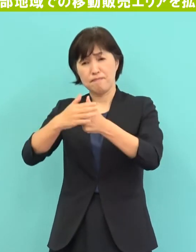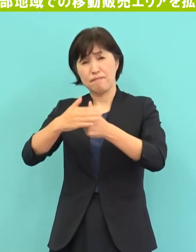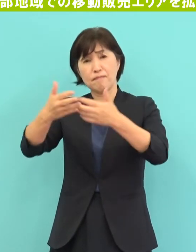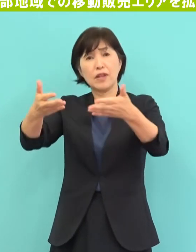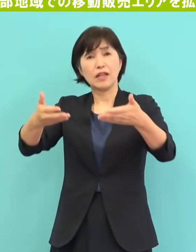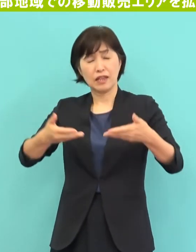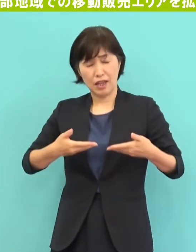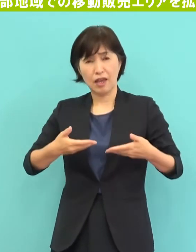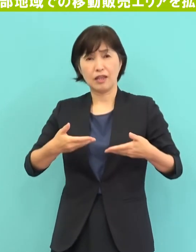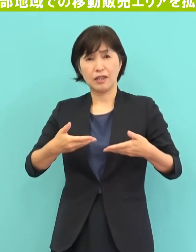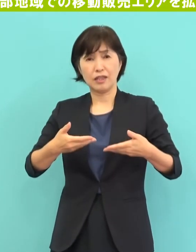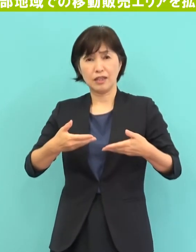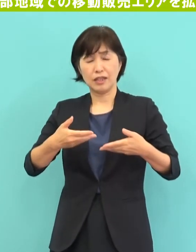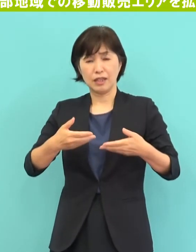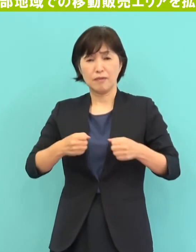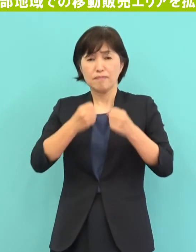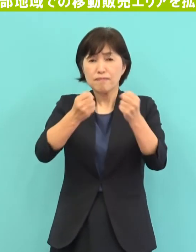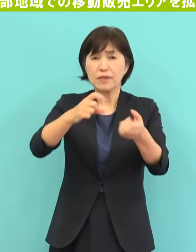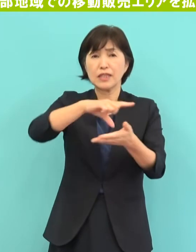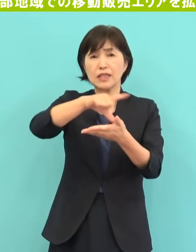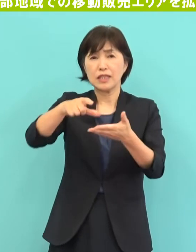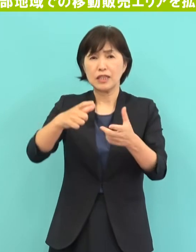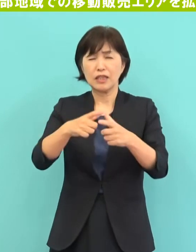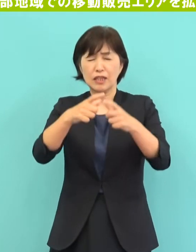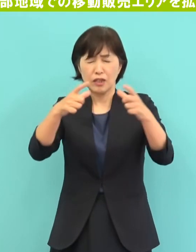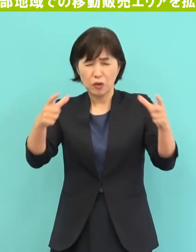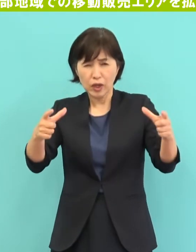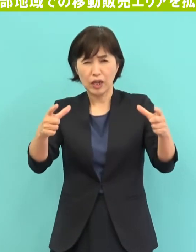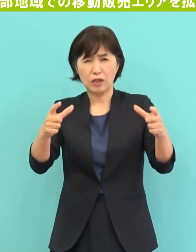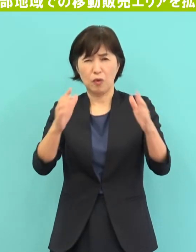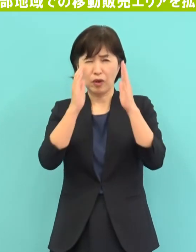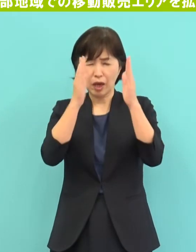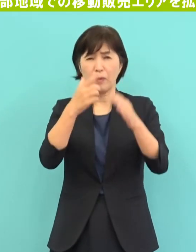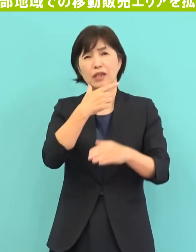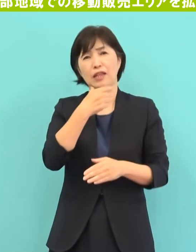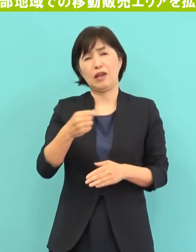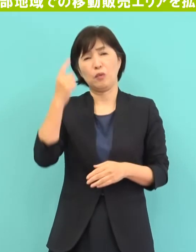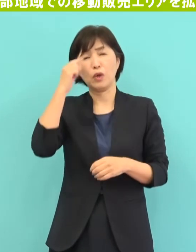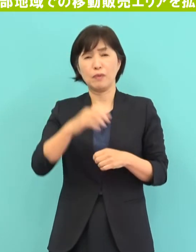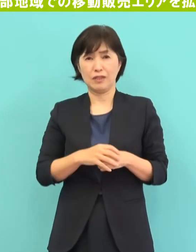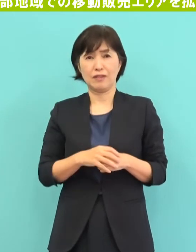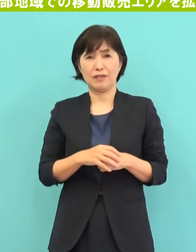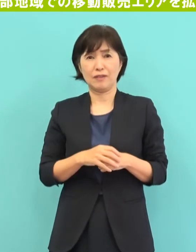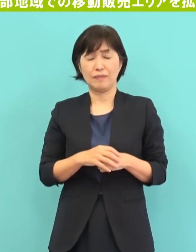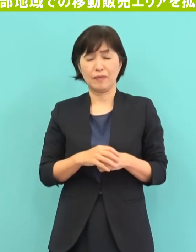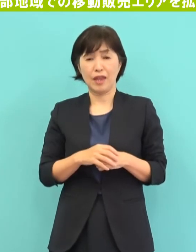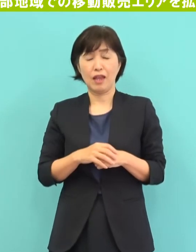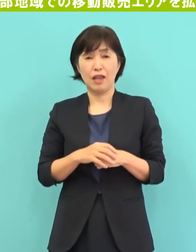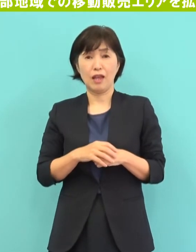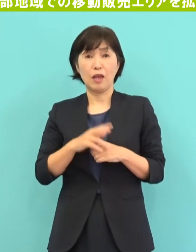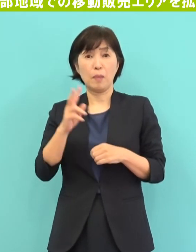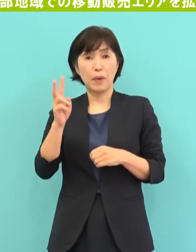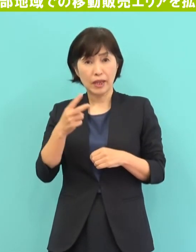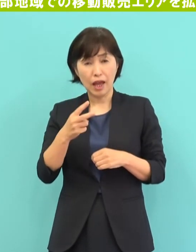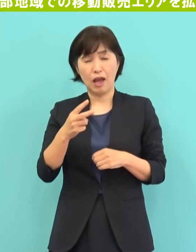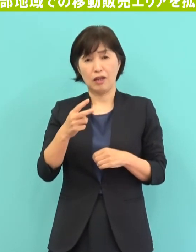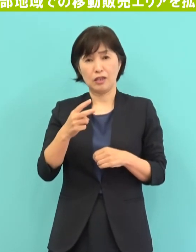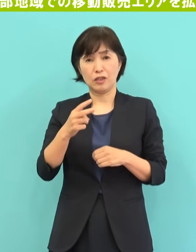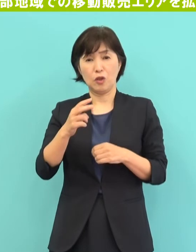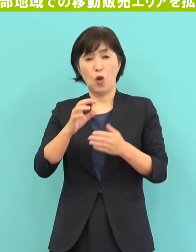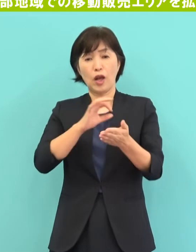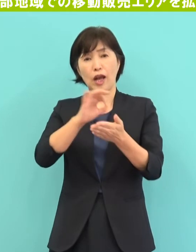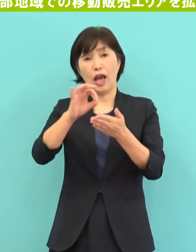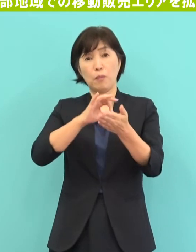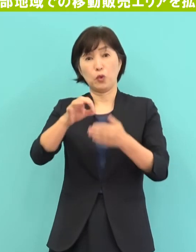前提としてさらにエリアの拡大を今後も取り組んでいきたいと思っていますでさらにその先よということで申し上げれば